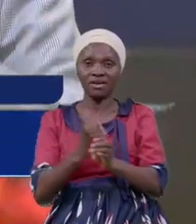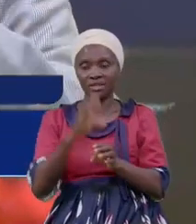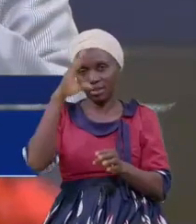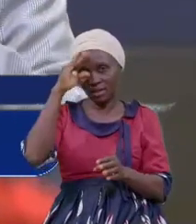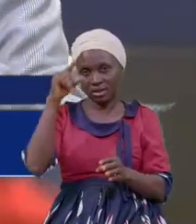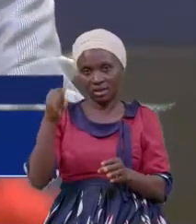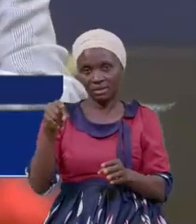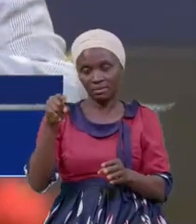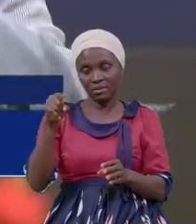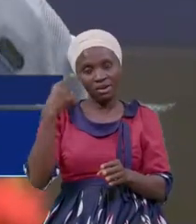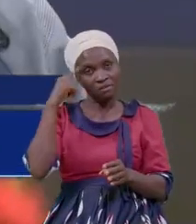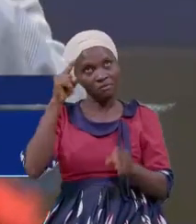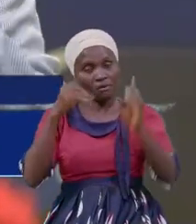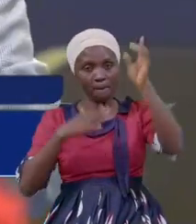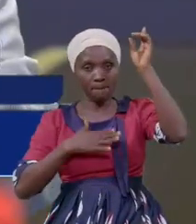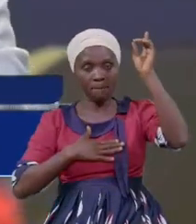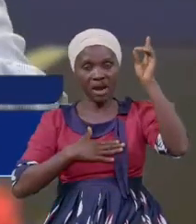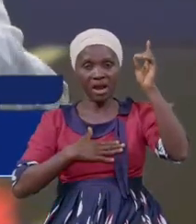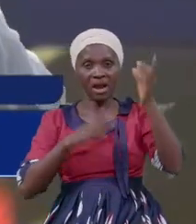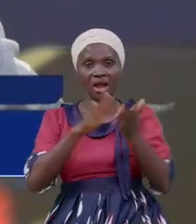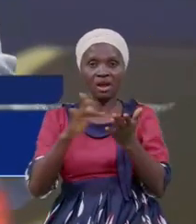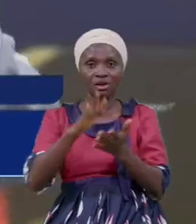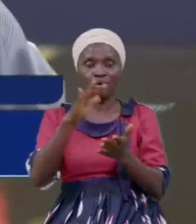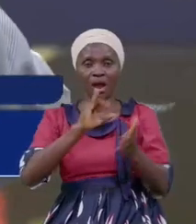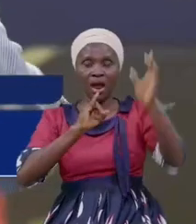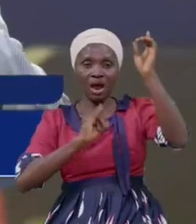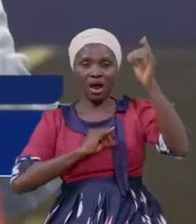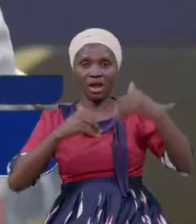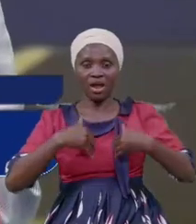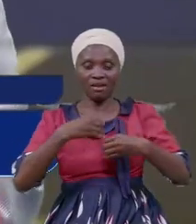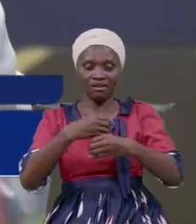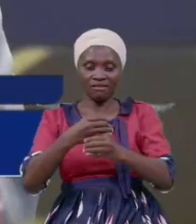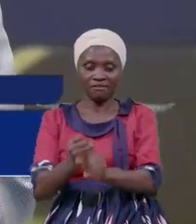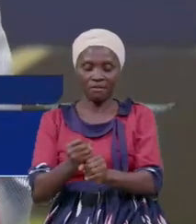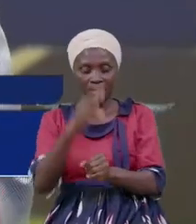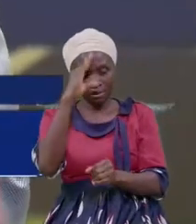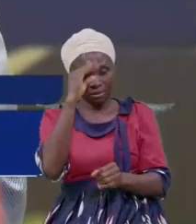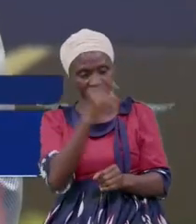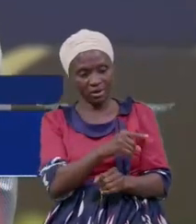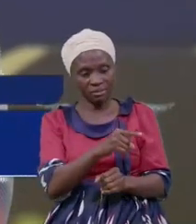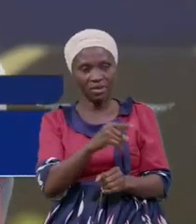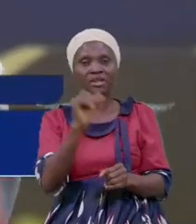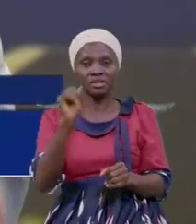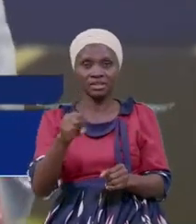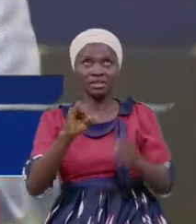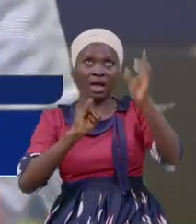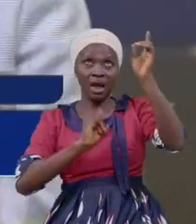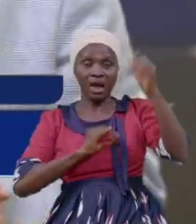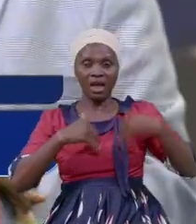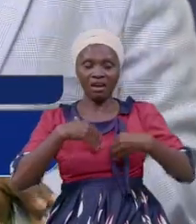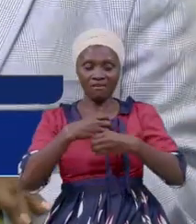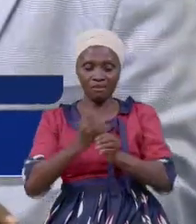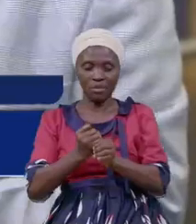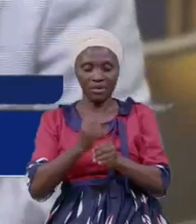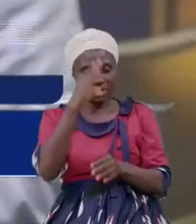et que j'ai formé et que j'ai faire